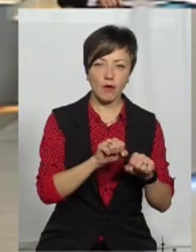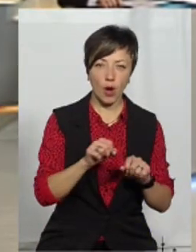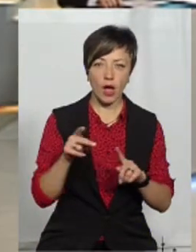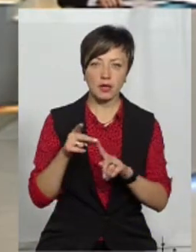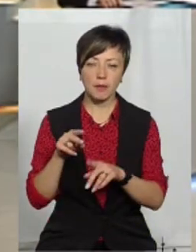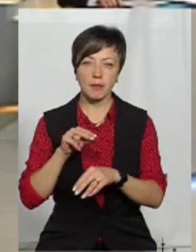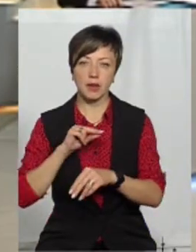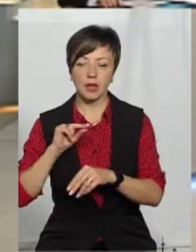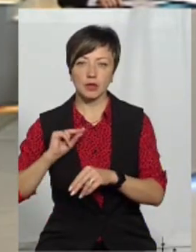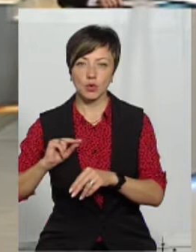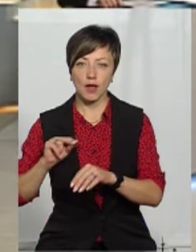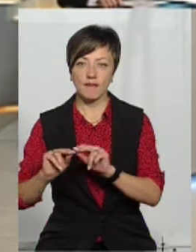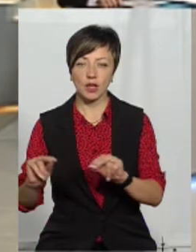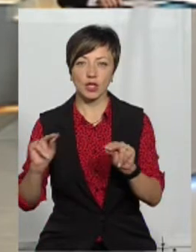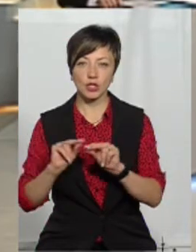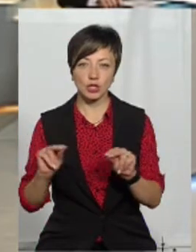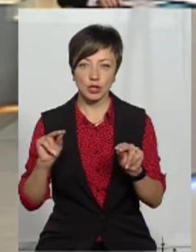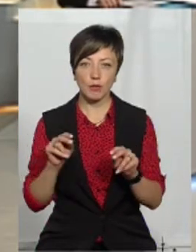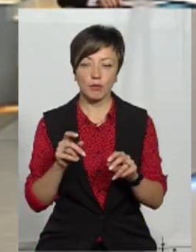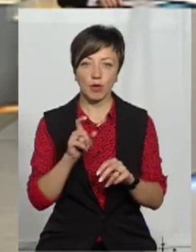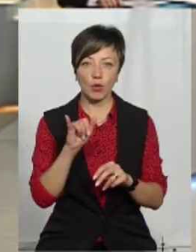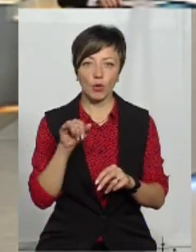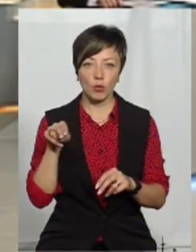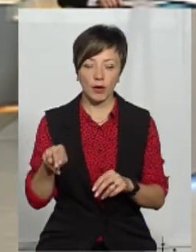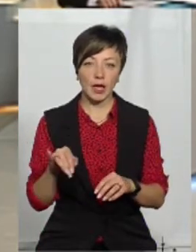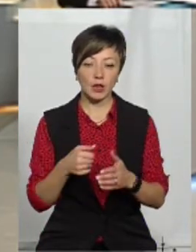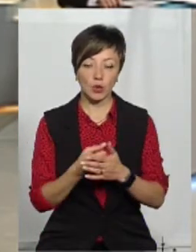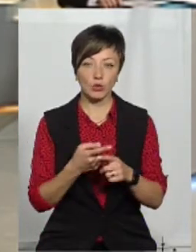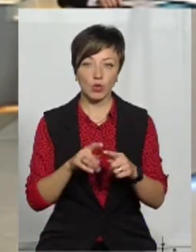інший працює викладачем в ГУПі. І